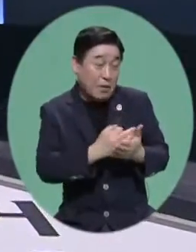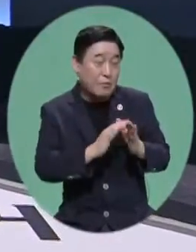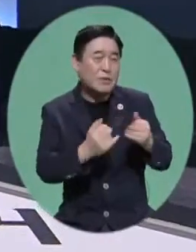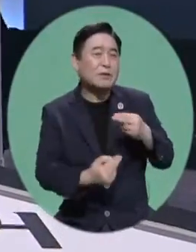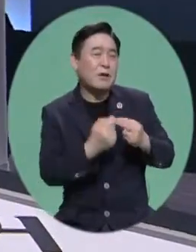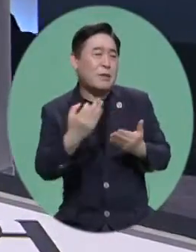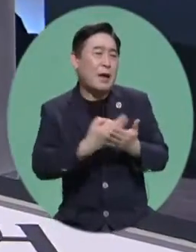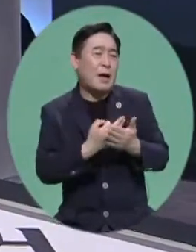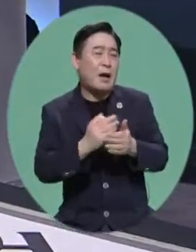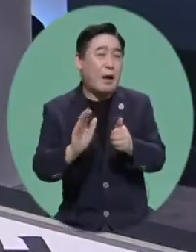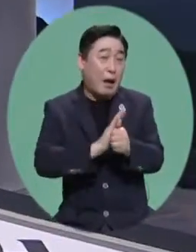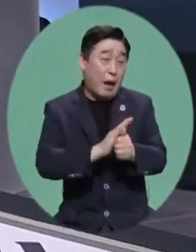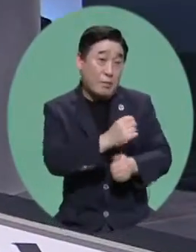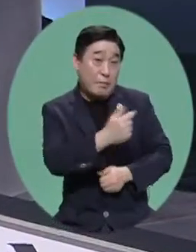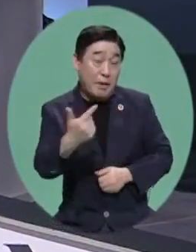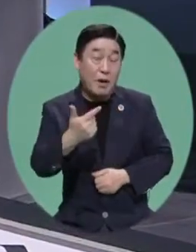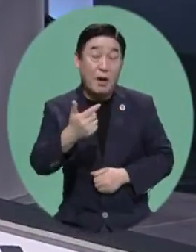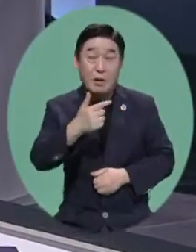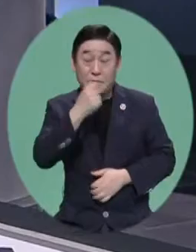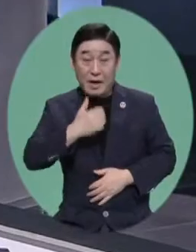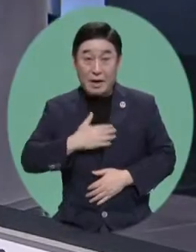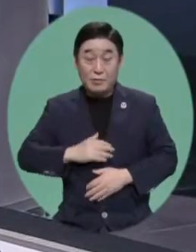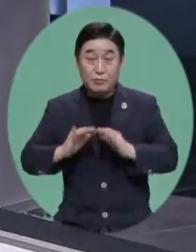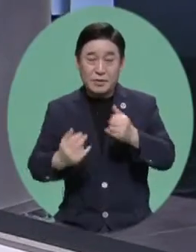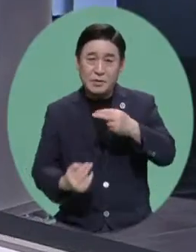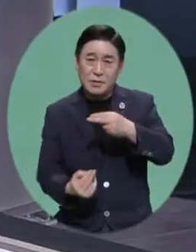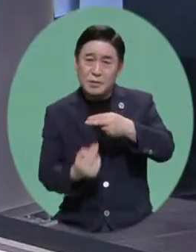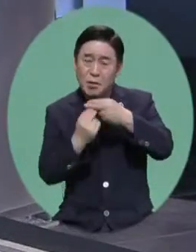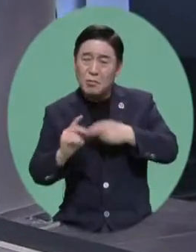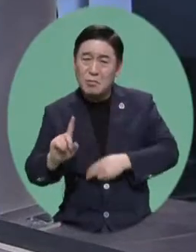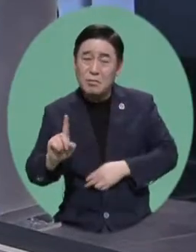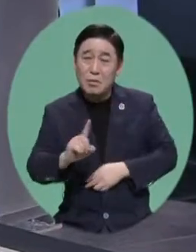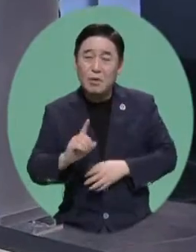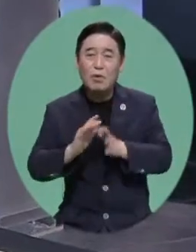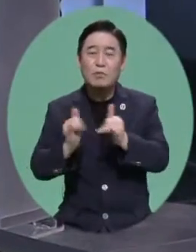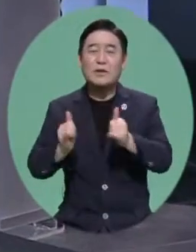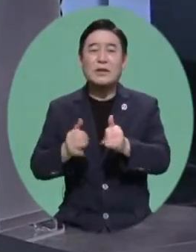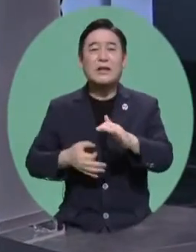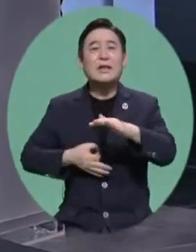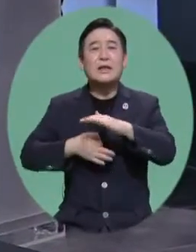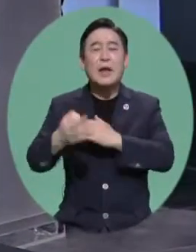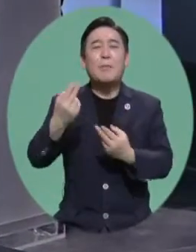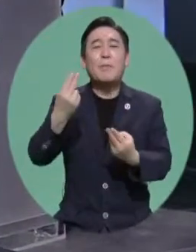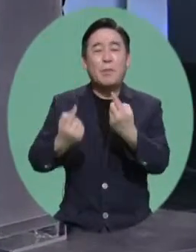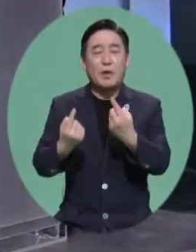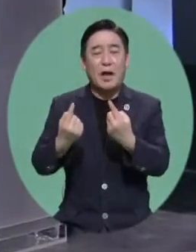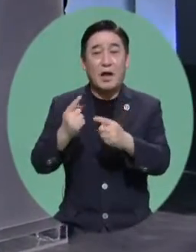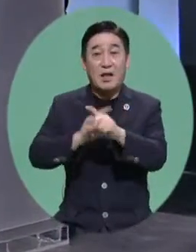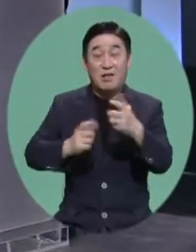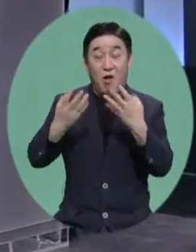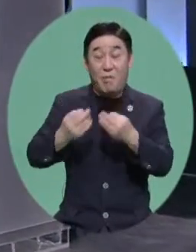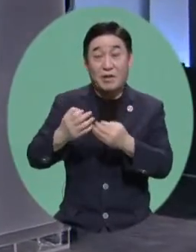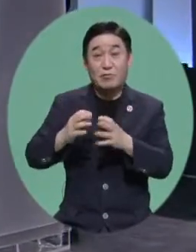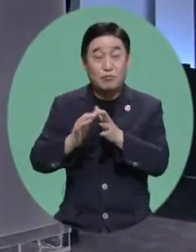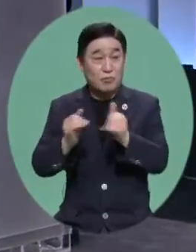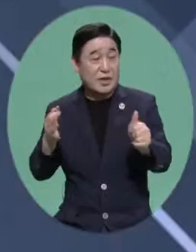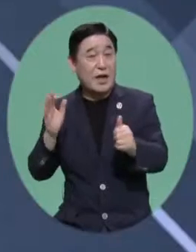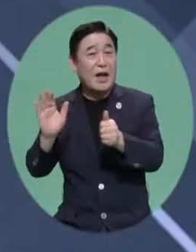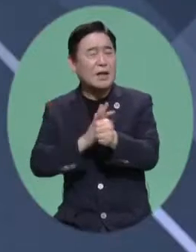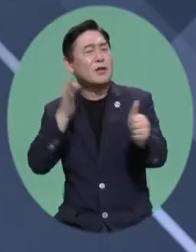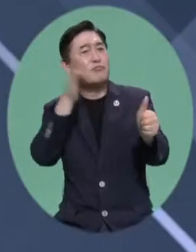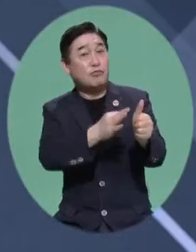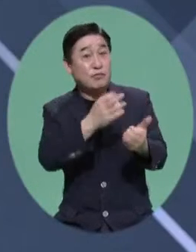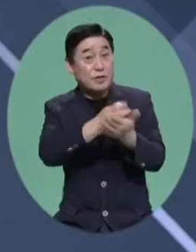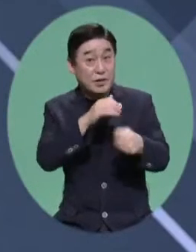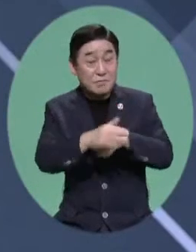많이 받으십니다 그런데 아시다시피 국민연금이 라는 것이 국민이 는 놈보다 훨씬 더 많은 돈은 국민께 혜택을